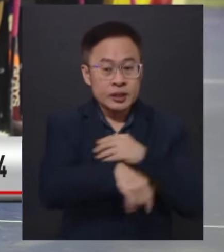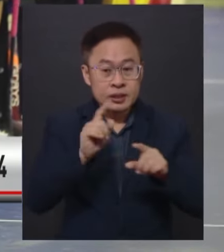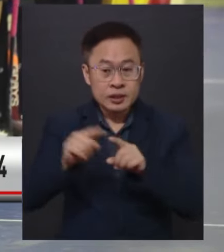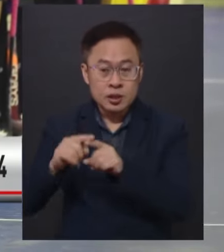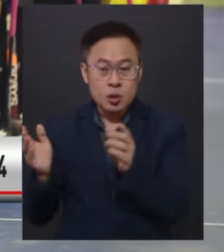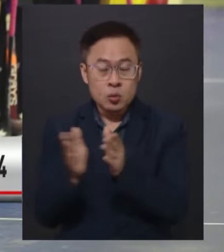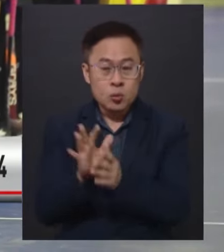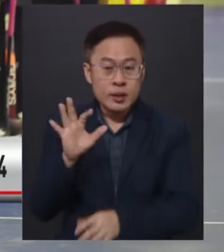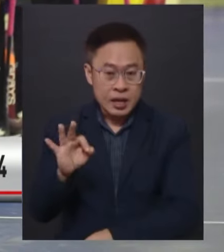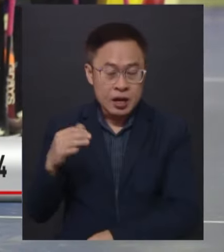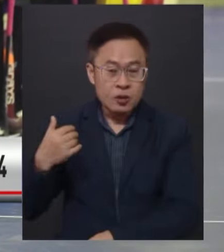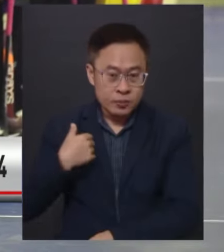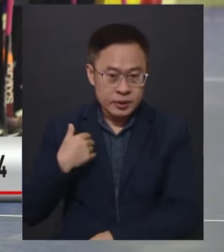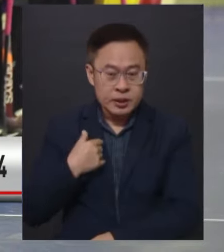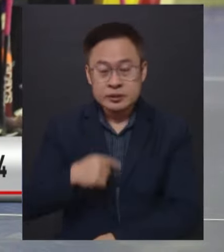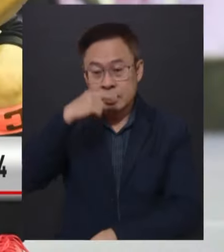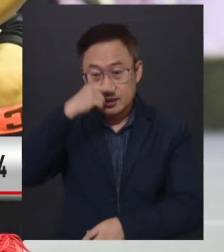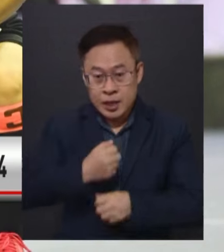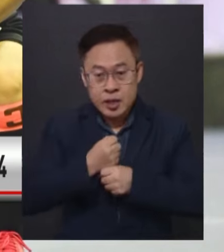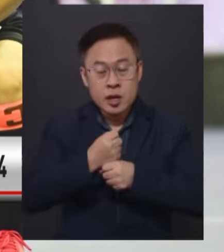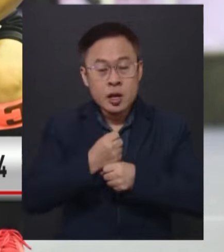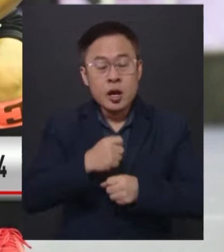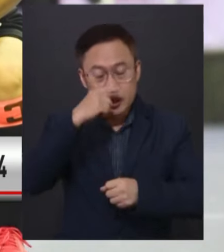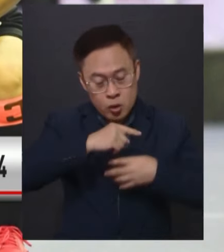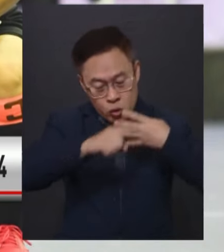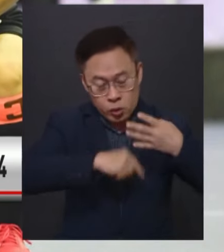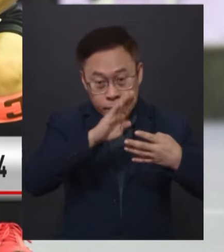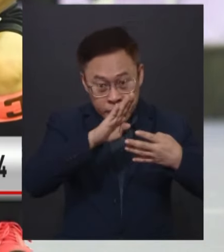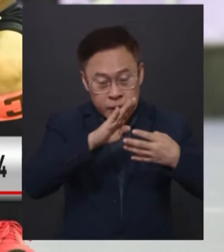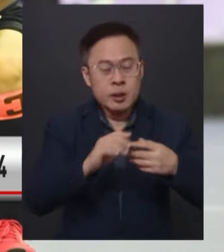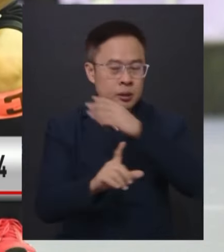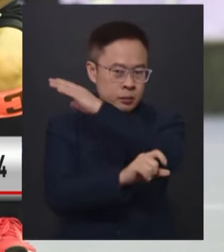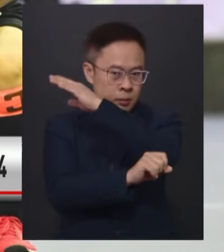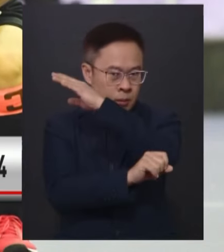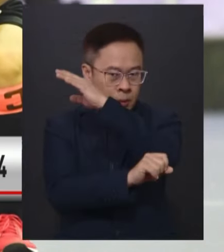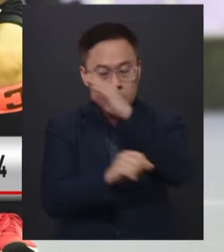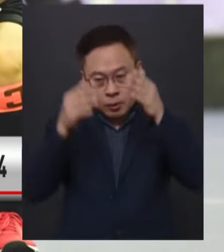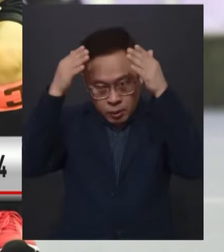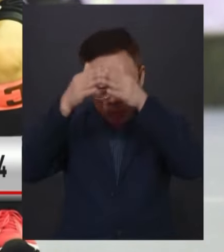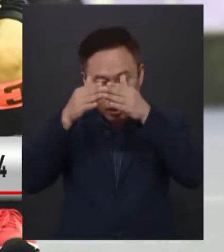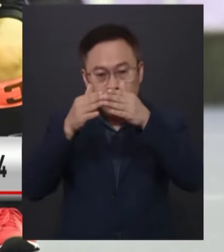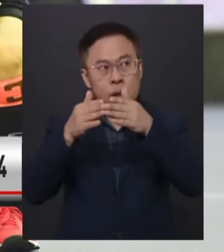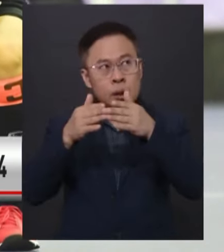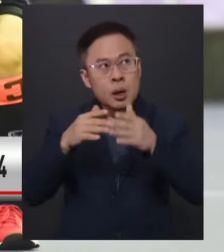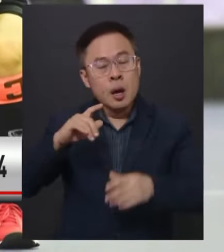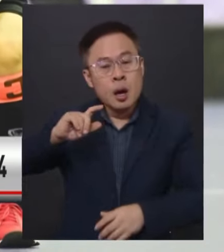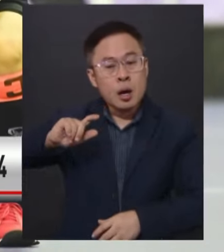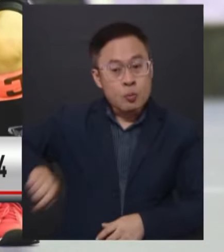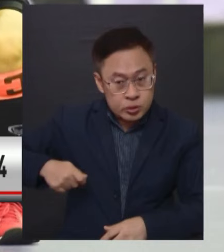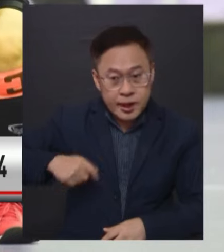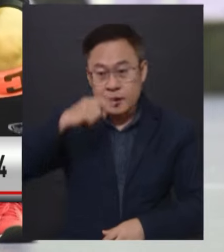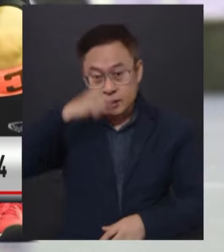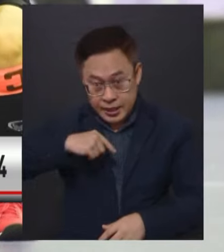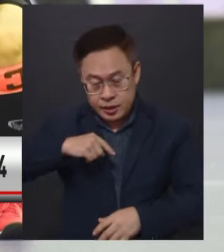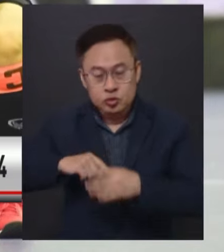ร่วมแข่งขันค่ะซึ่งประเทศไทยอยู่ในสาย Bร่วมกับสิงคโปร์อินโดนีเซียและกัมพูชาส่วนสาย Aมี